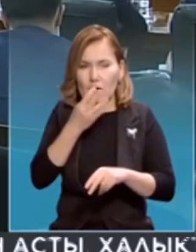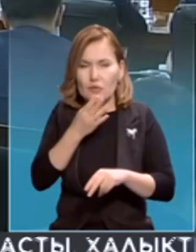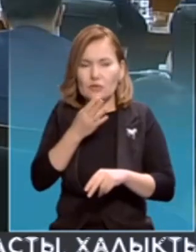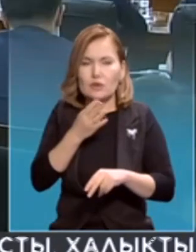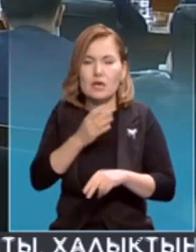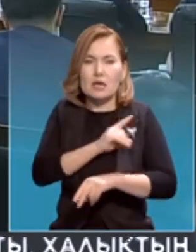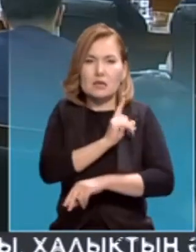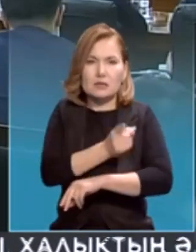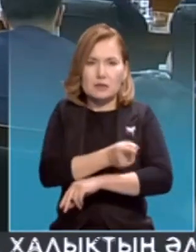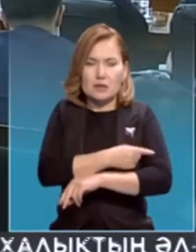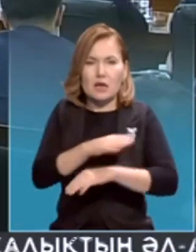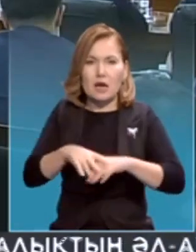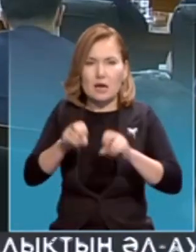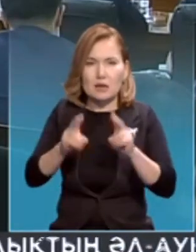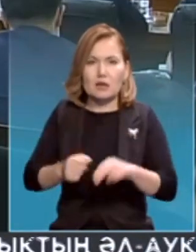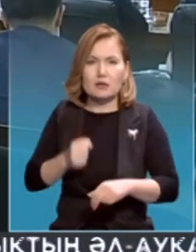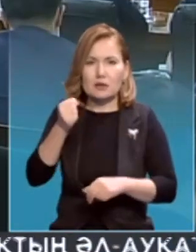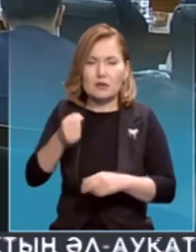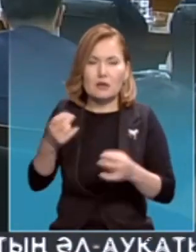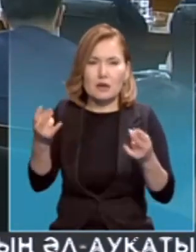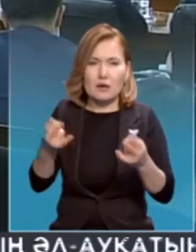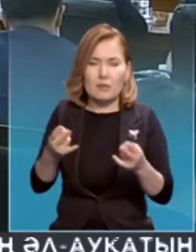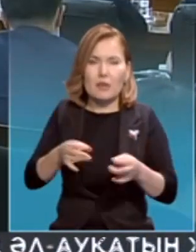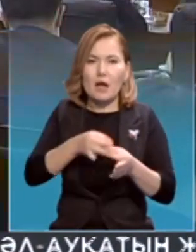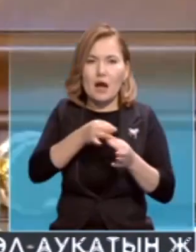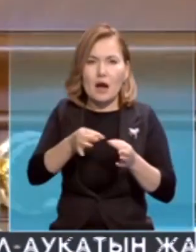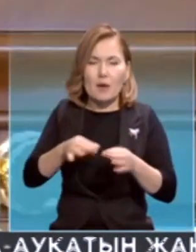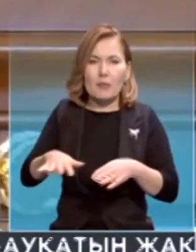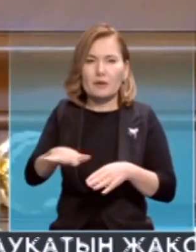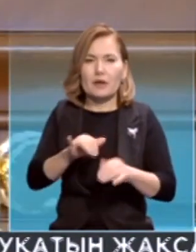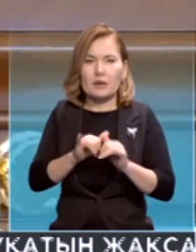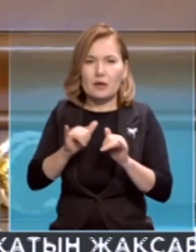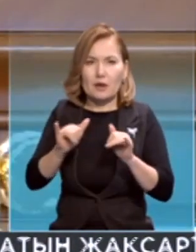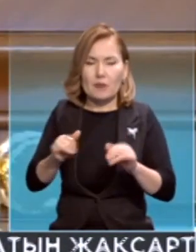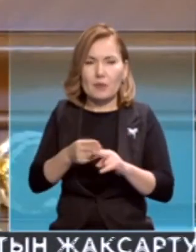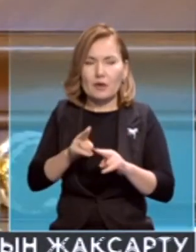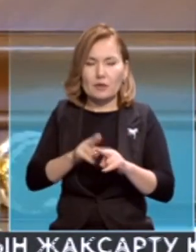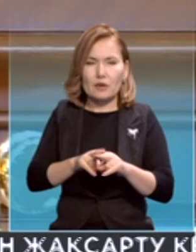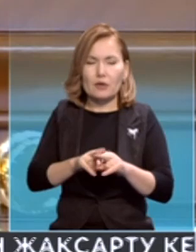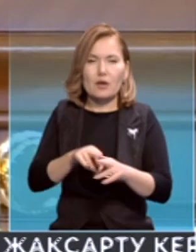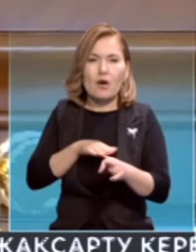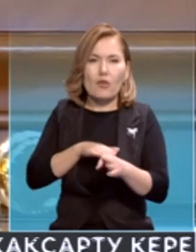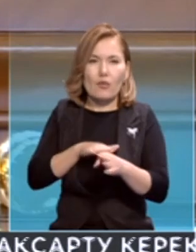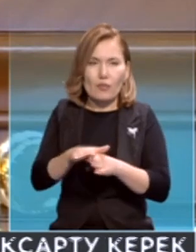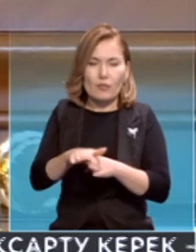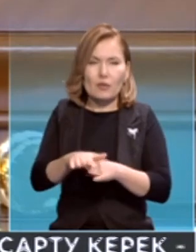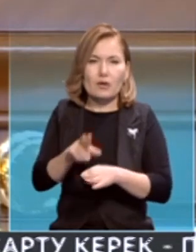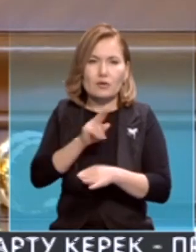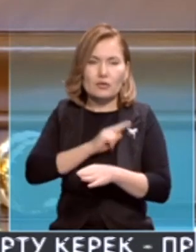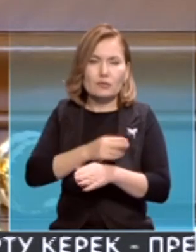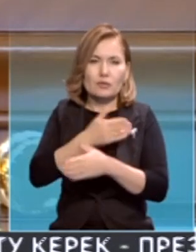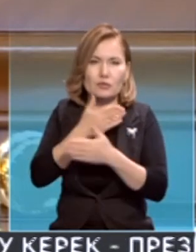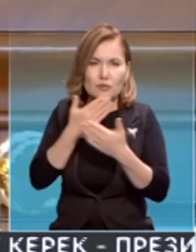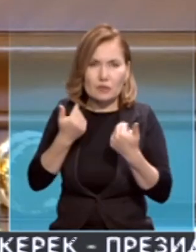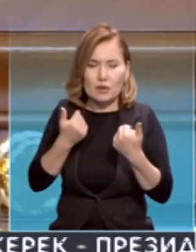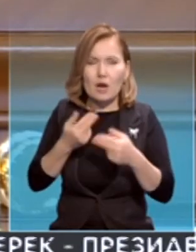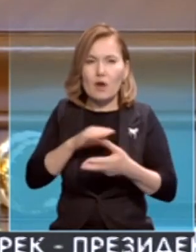Өйткені тұтас салалардың және аймақтардың дамуы көбіне орынбасарлардың жұмысына байланысты